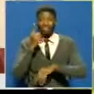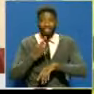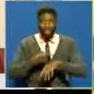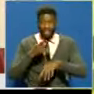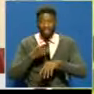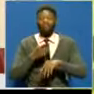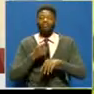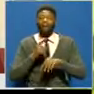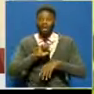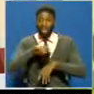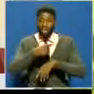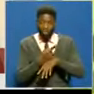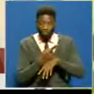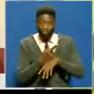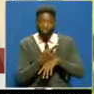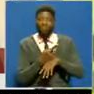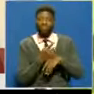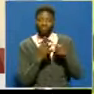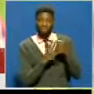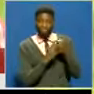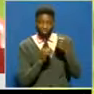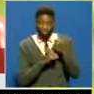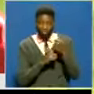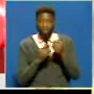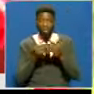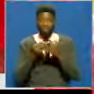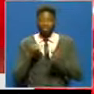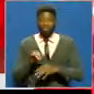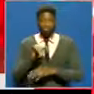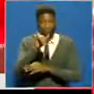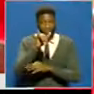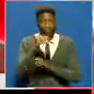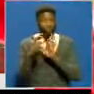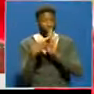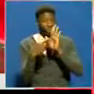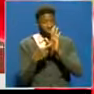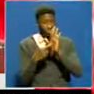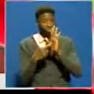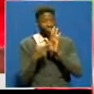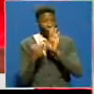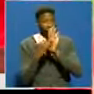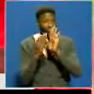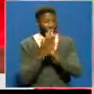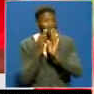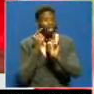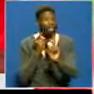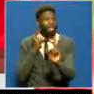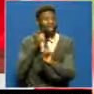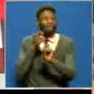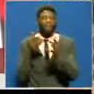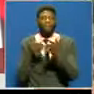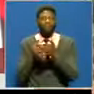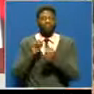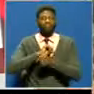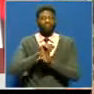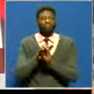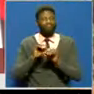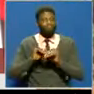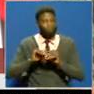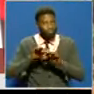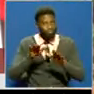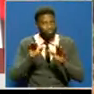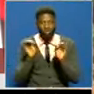96. Hii ni mojawapo ya kanuni zilizowekwa kuzuia maambukizi ya virusi vya COVID-19. Kikosi cha timu ya